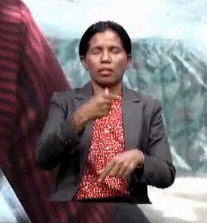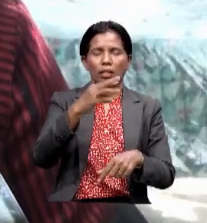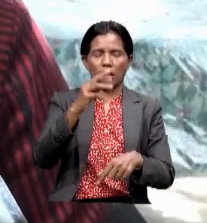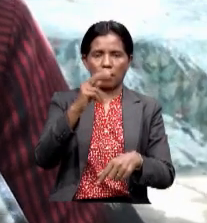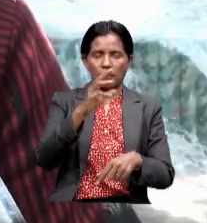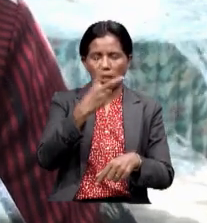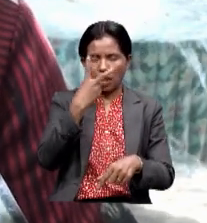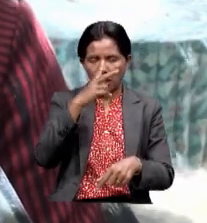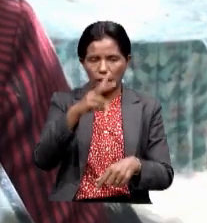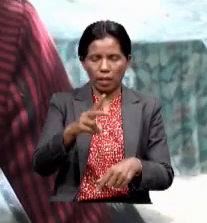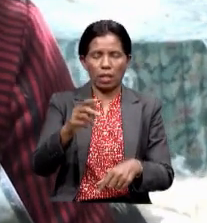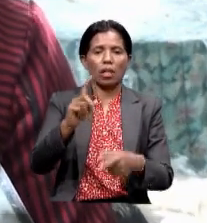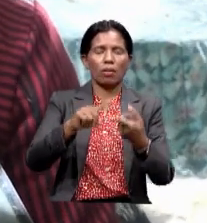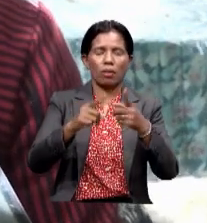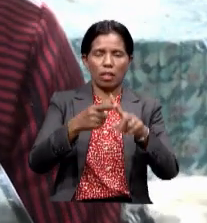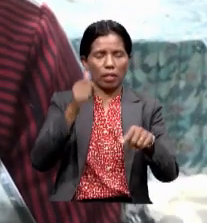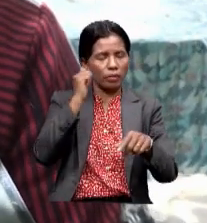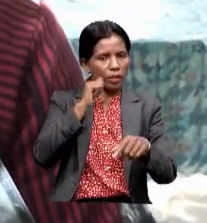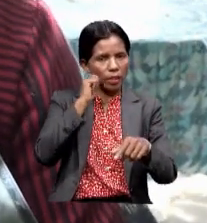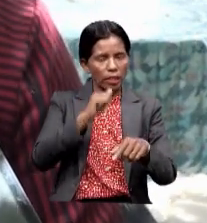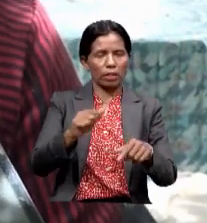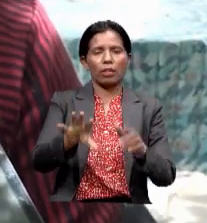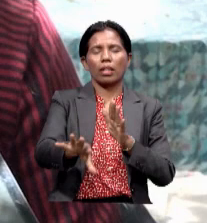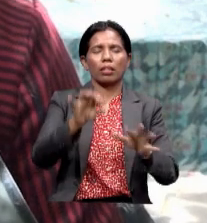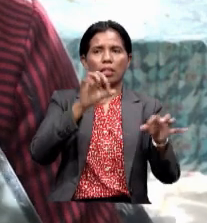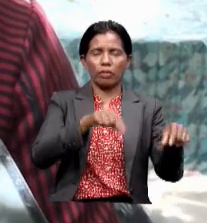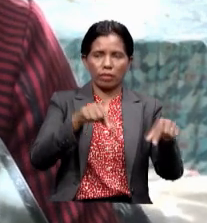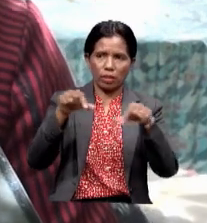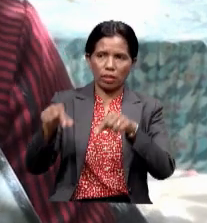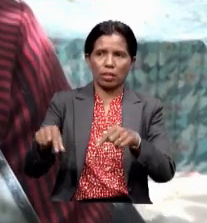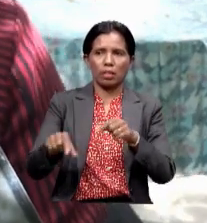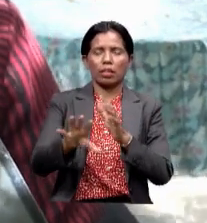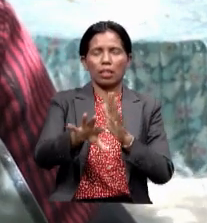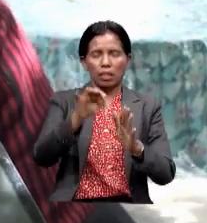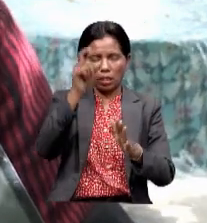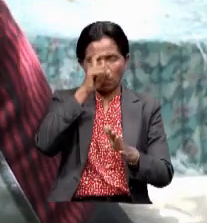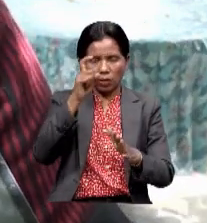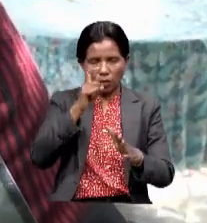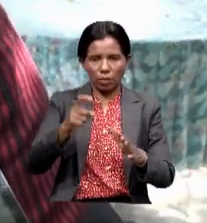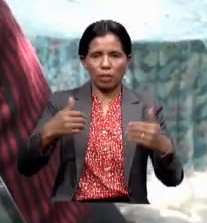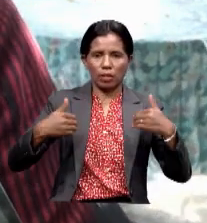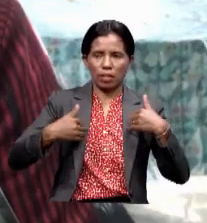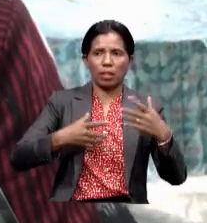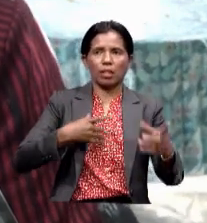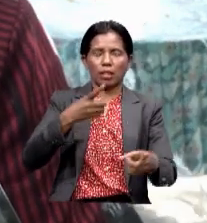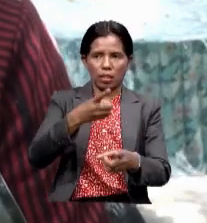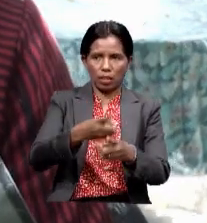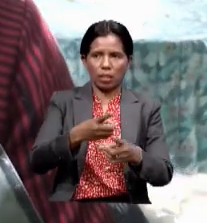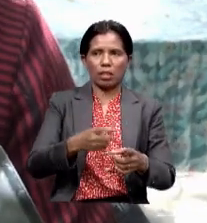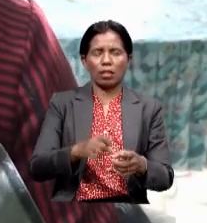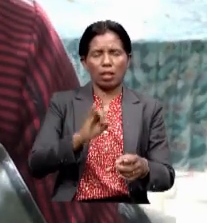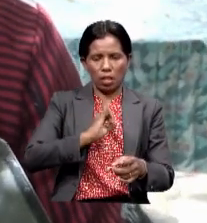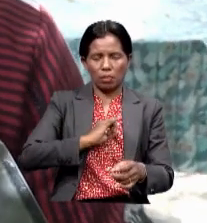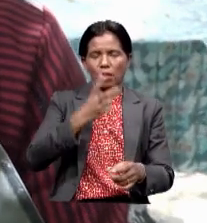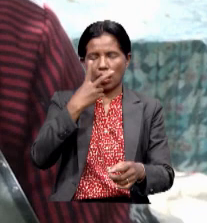alin fetor de be maka tan deficiente ni quasi tinan botena ma foi hetan direito ida ne i hamus o hare kata